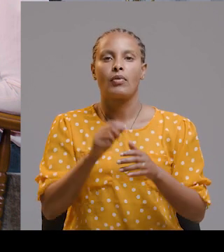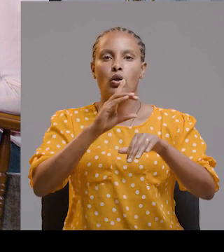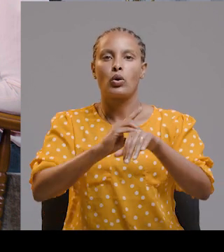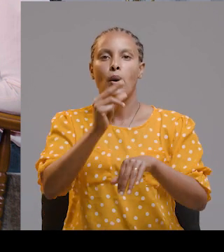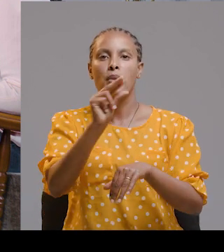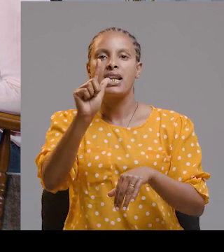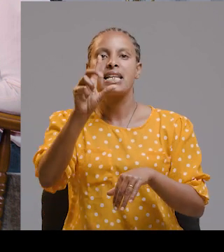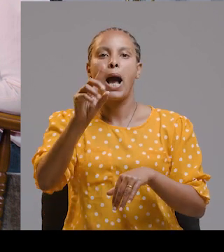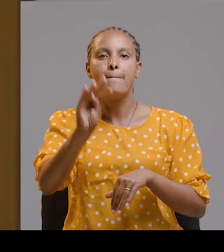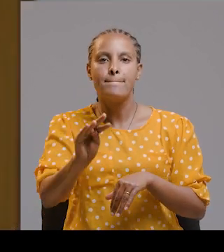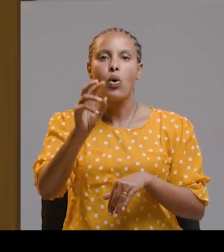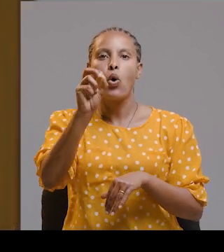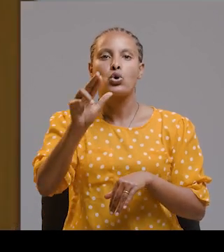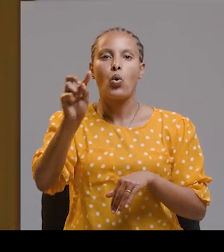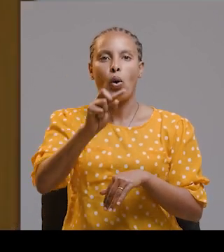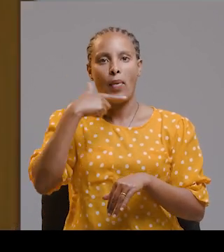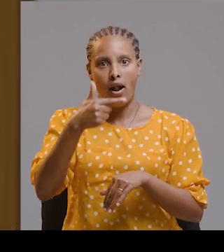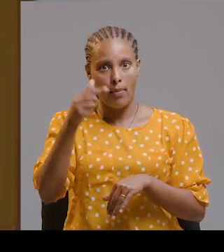دکتر بینام ورکوی پالال،